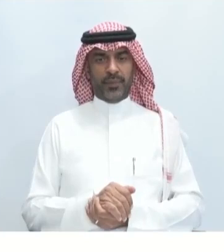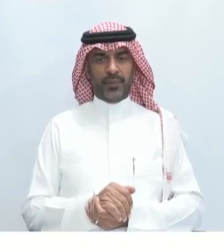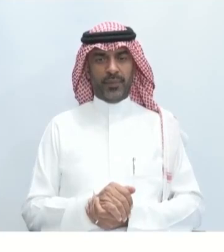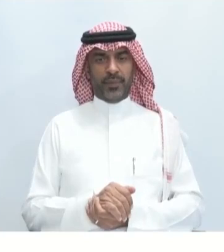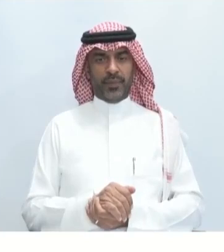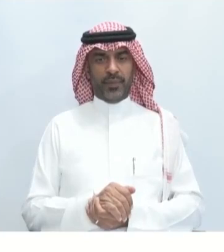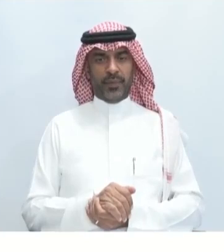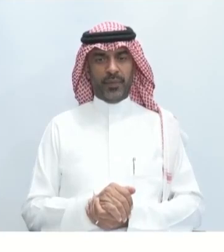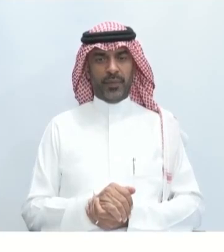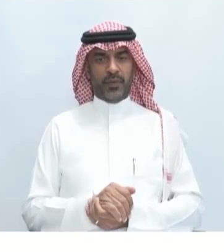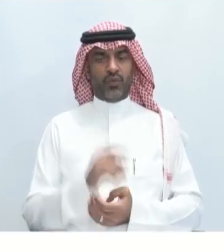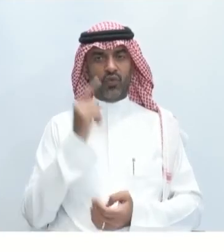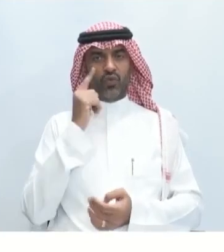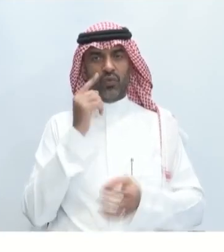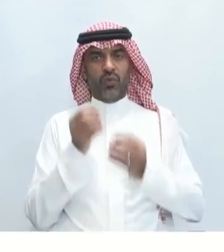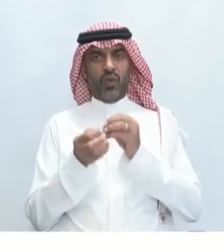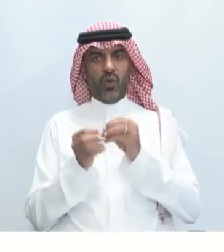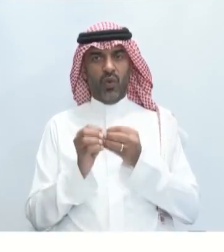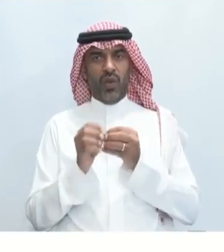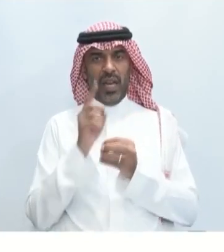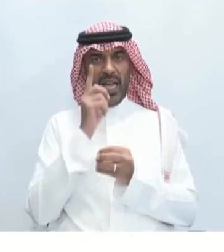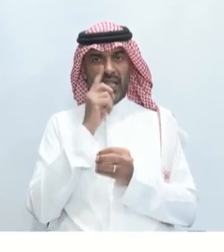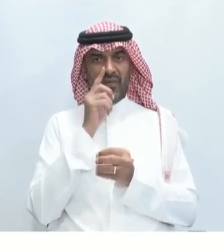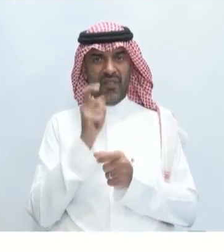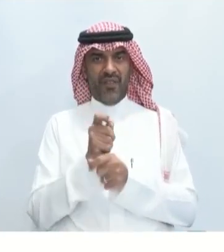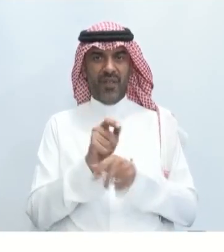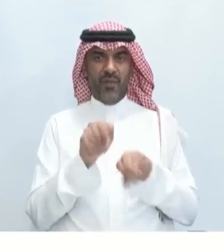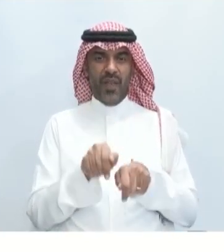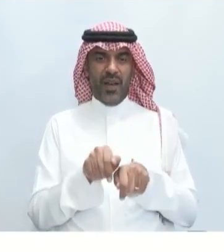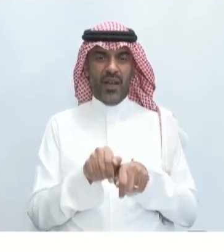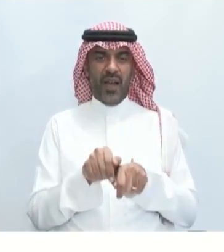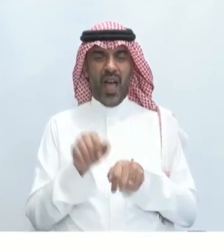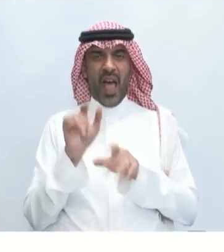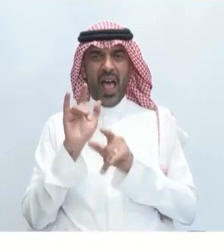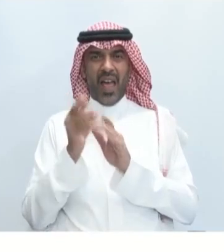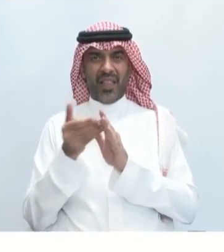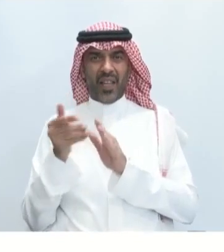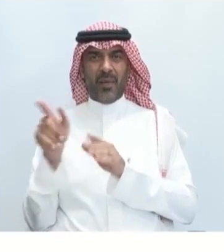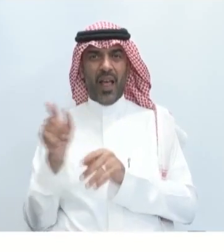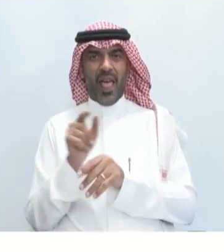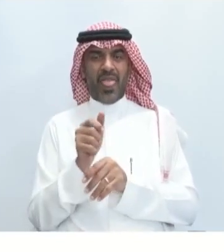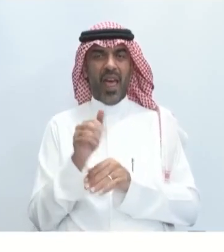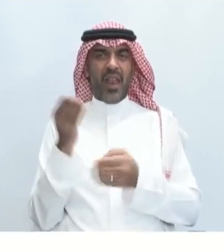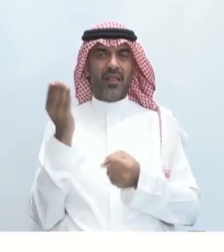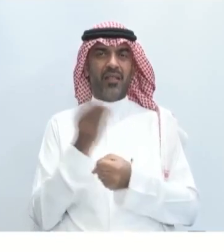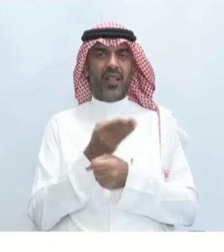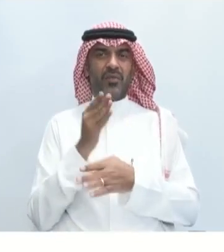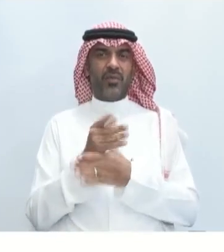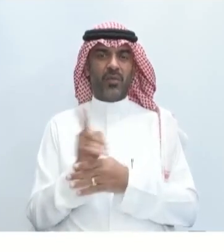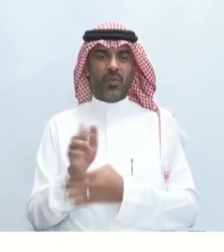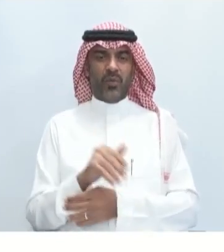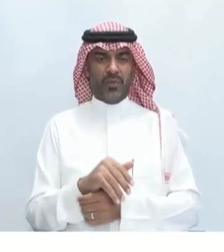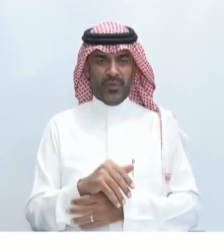كي تزيد محبتك عند الناس واحرص ان تنمي